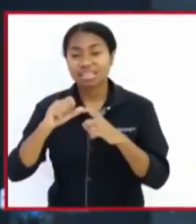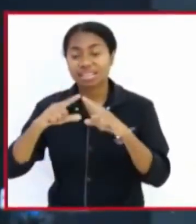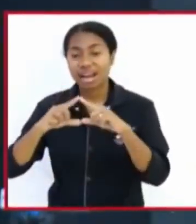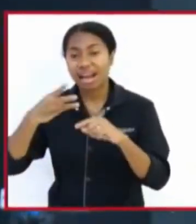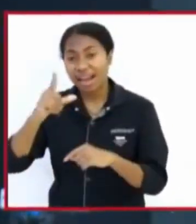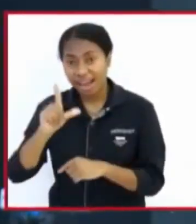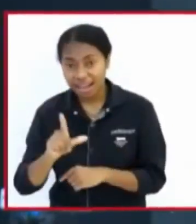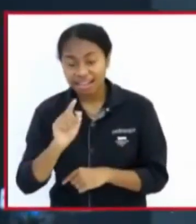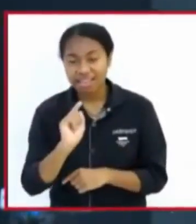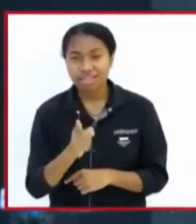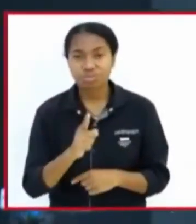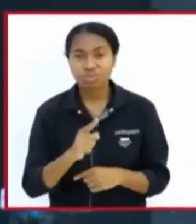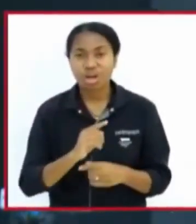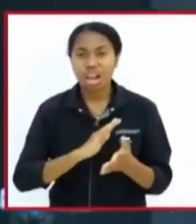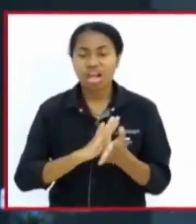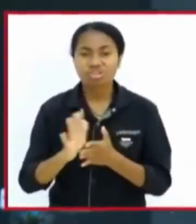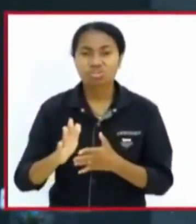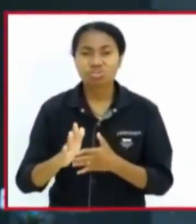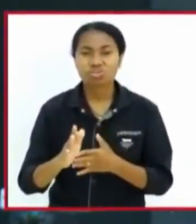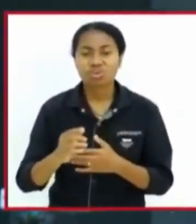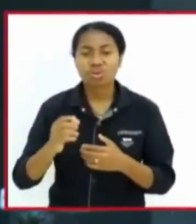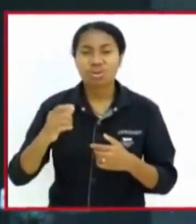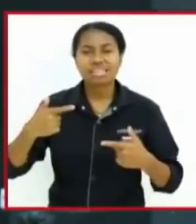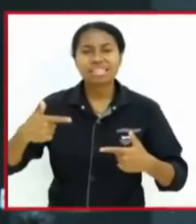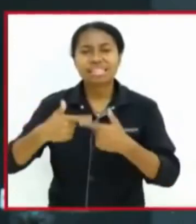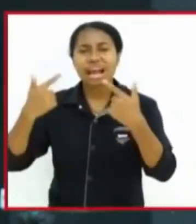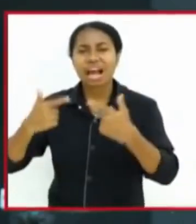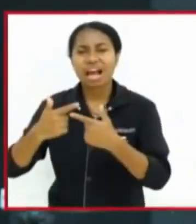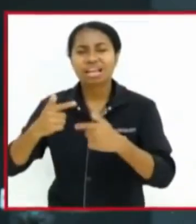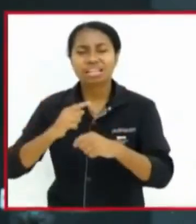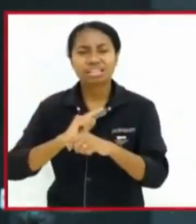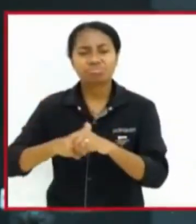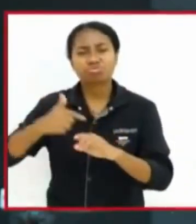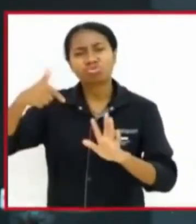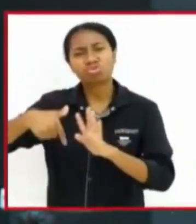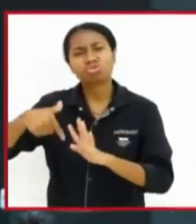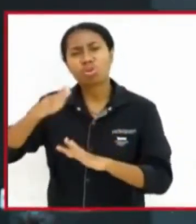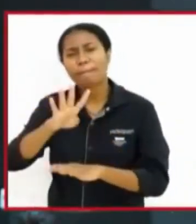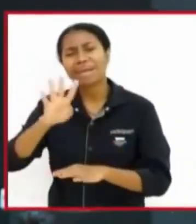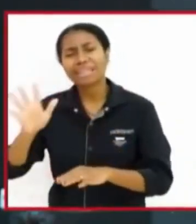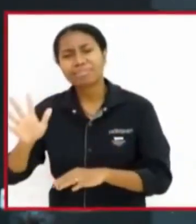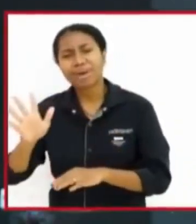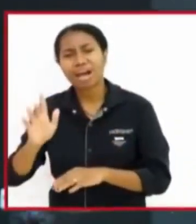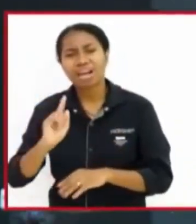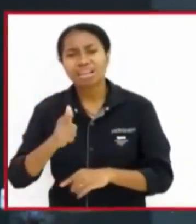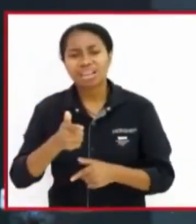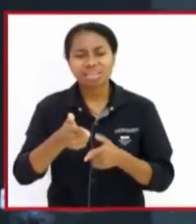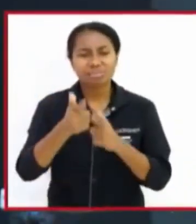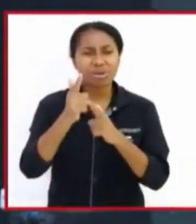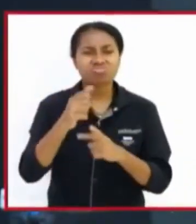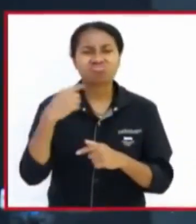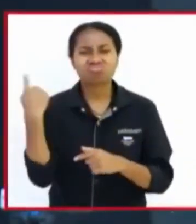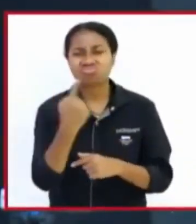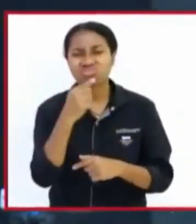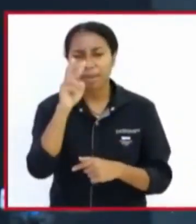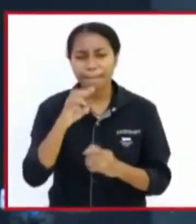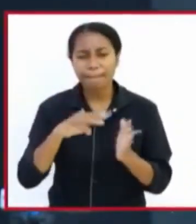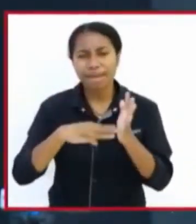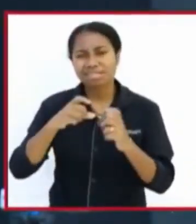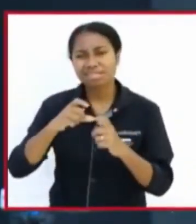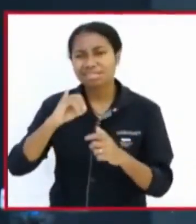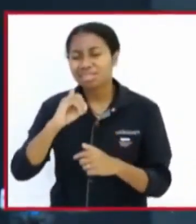lalu segera melancarkan serangan tepat pukul 07.45 dengan sasaran utama Mesir yang paling kuat